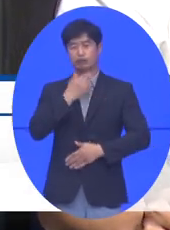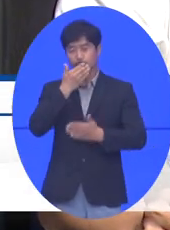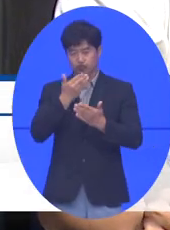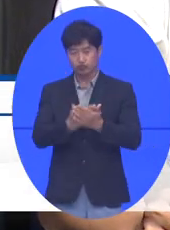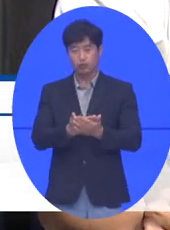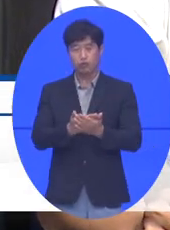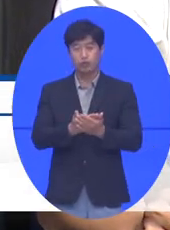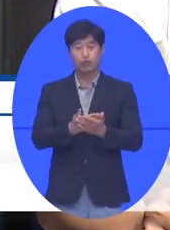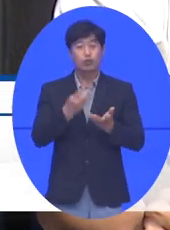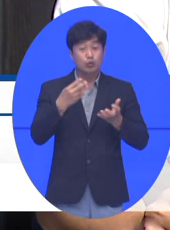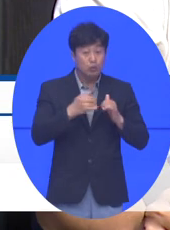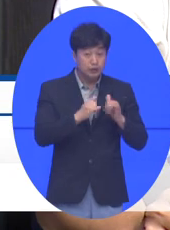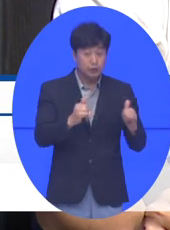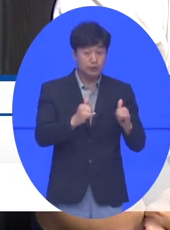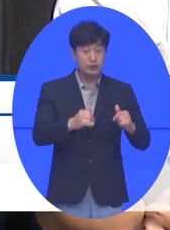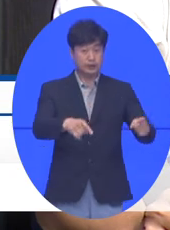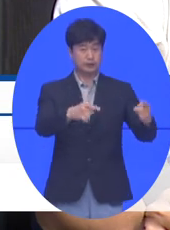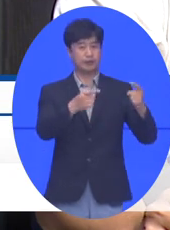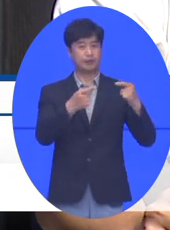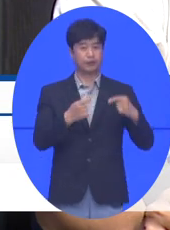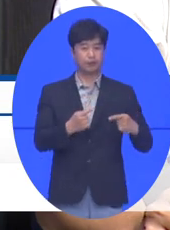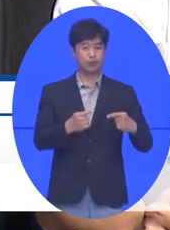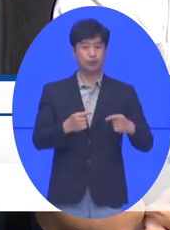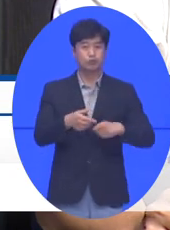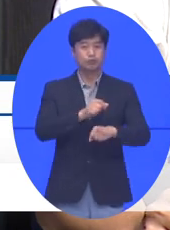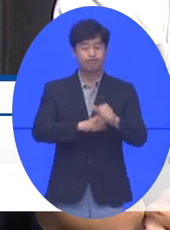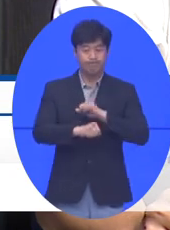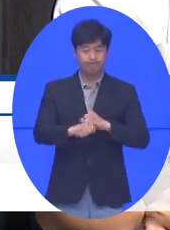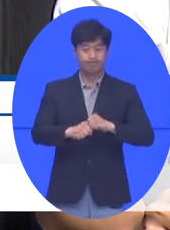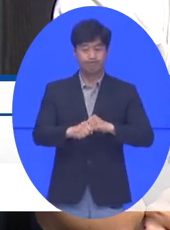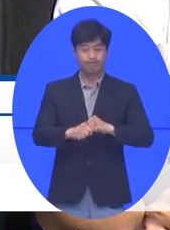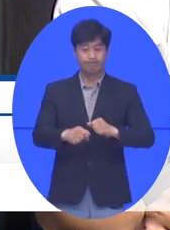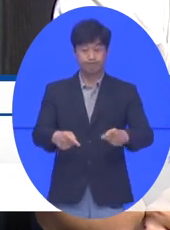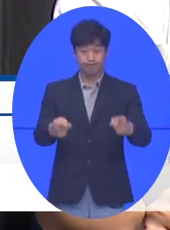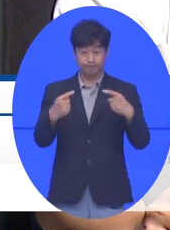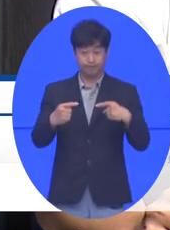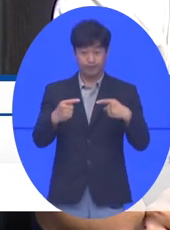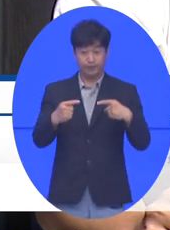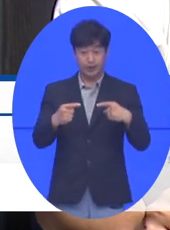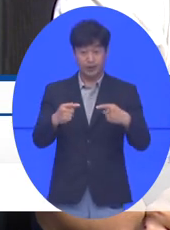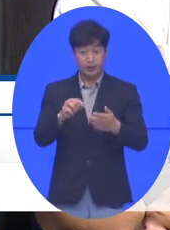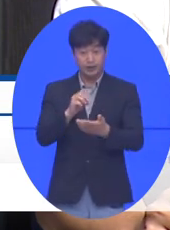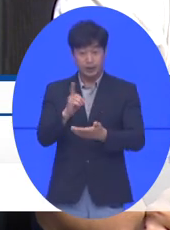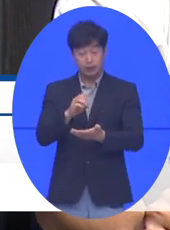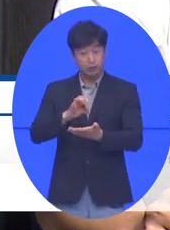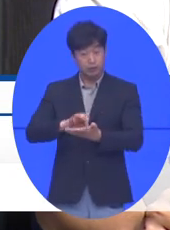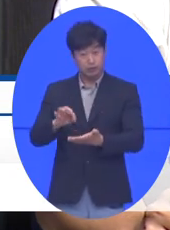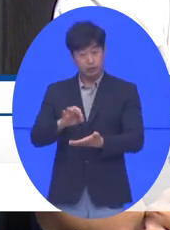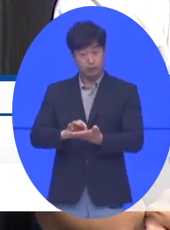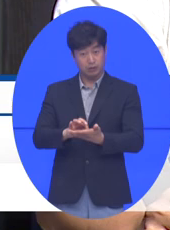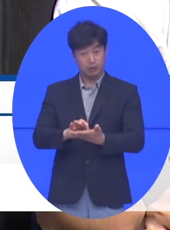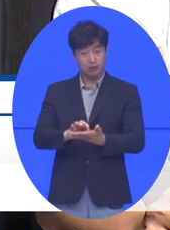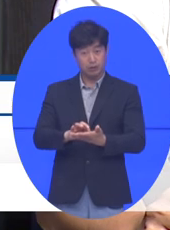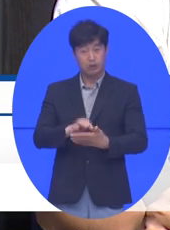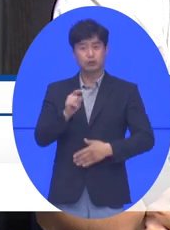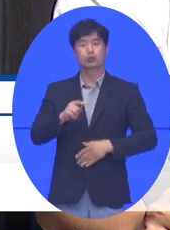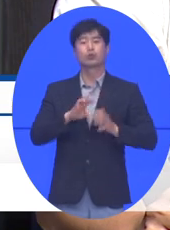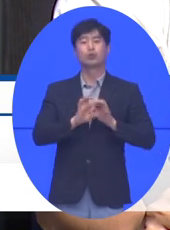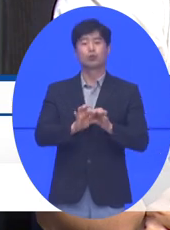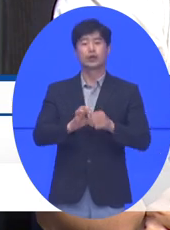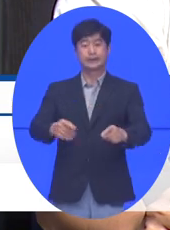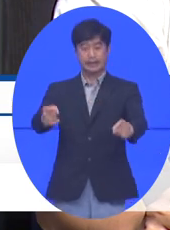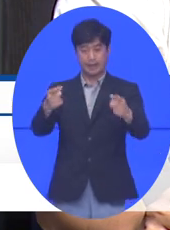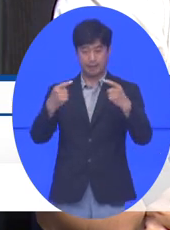중요합니다 노민들이 참여할 수 있어서 적극적으로 들어와서 할 수 있는 그래서 그 데이터를 이용하고 그거를